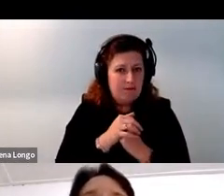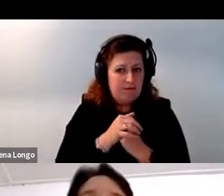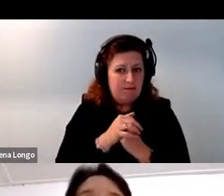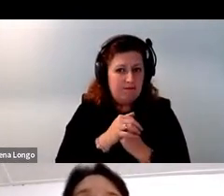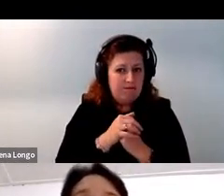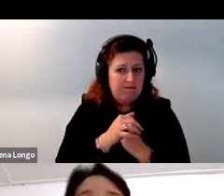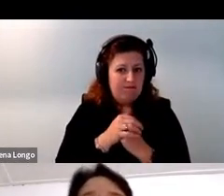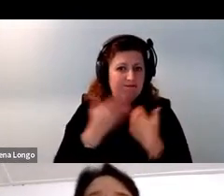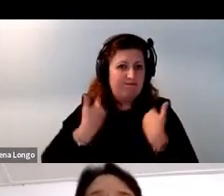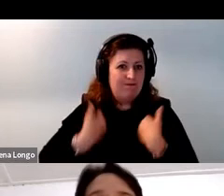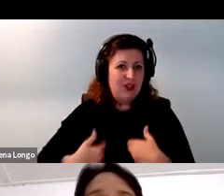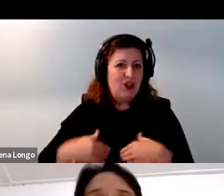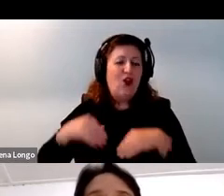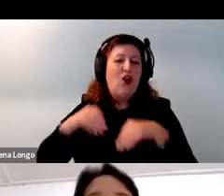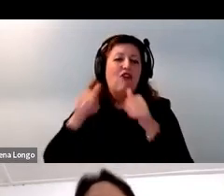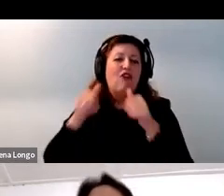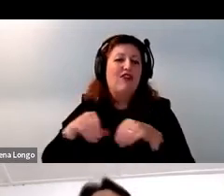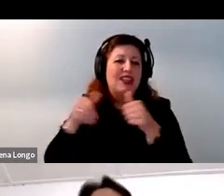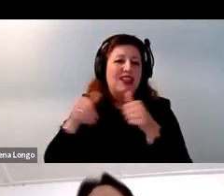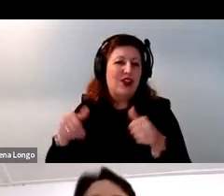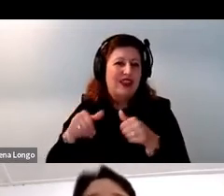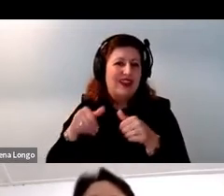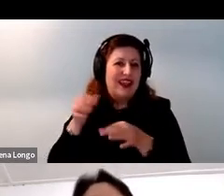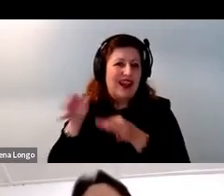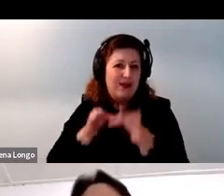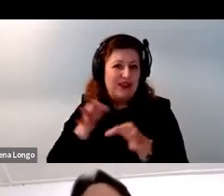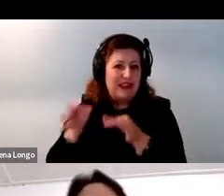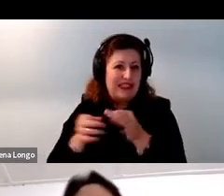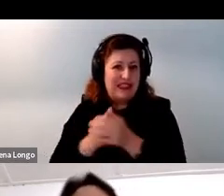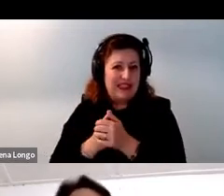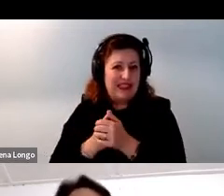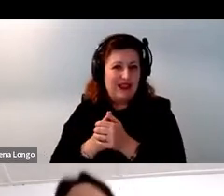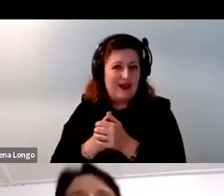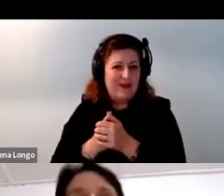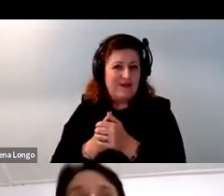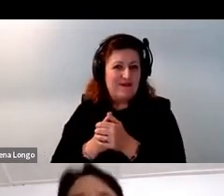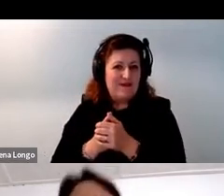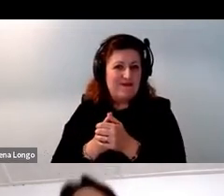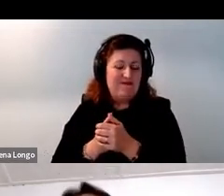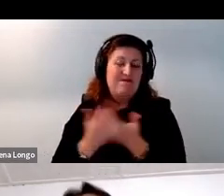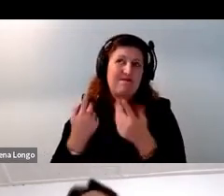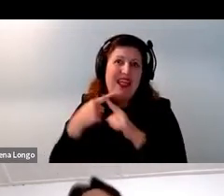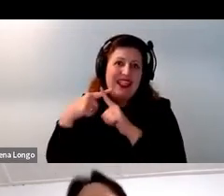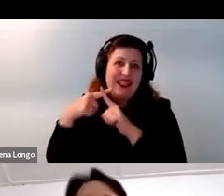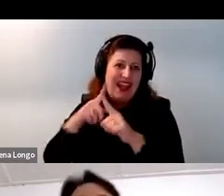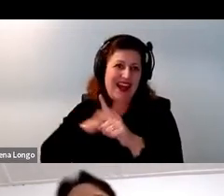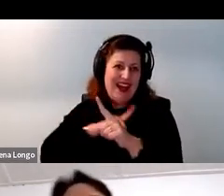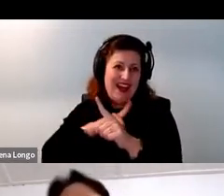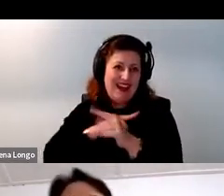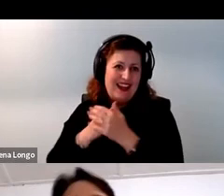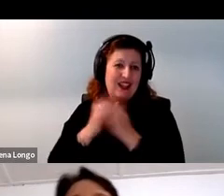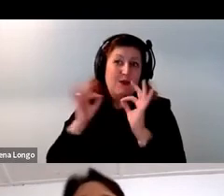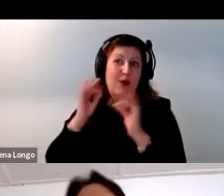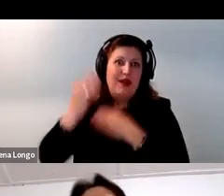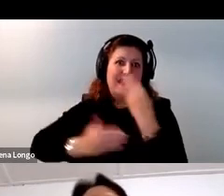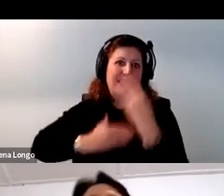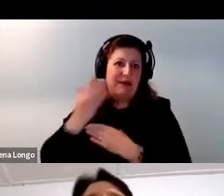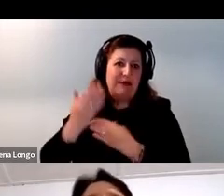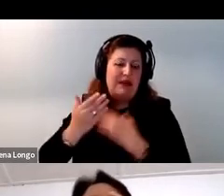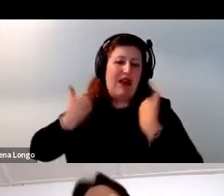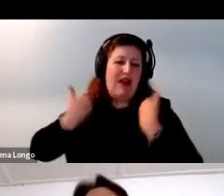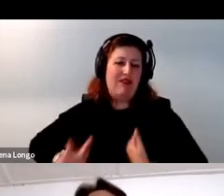Io sono fisioterapista poi di professione, quindi ecco, è sempre un po' il mio target, la disabilità in particolare